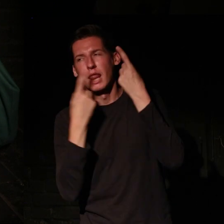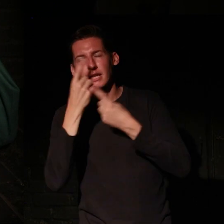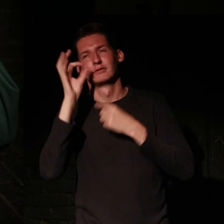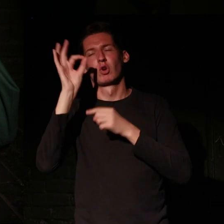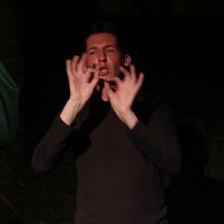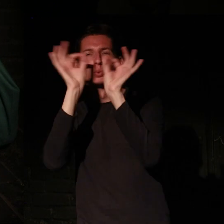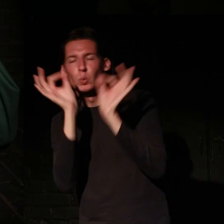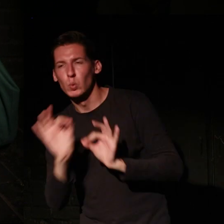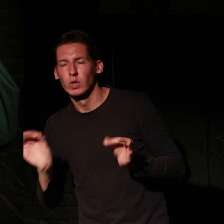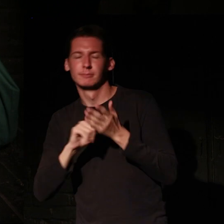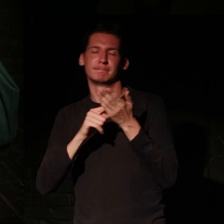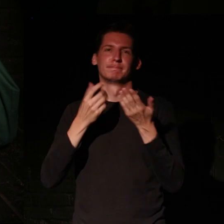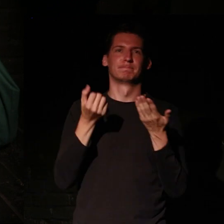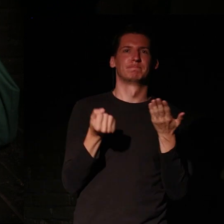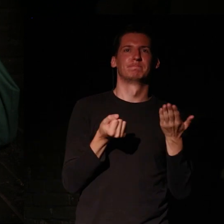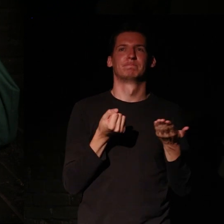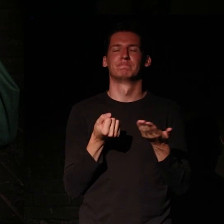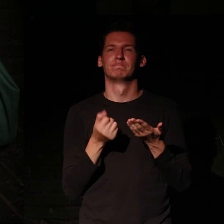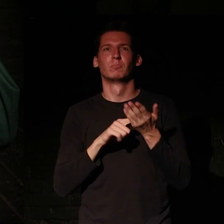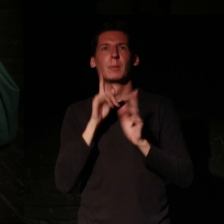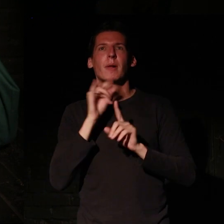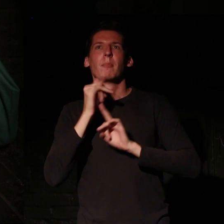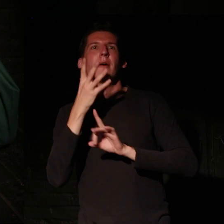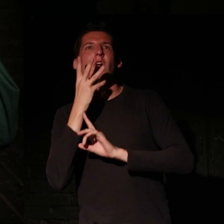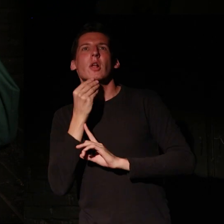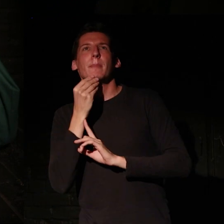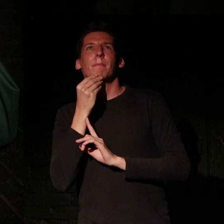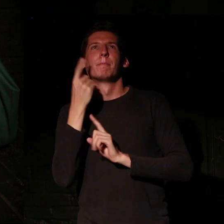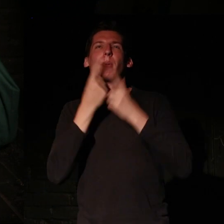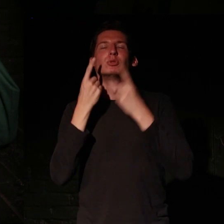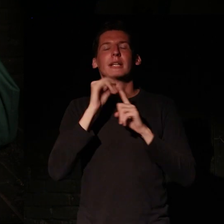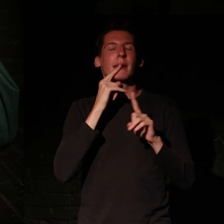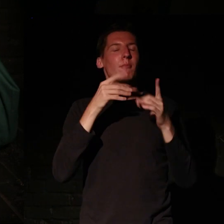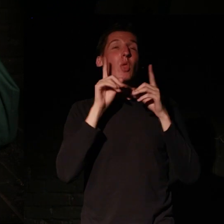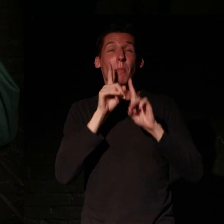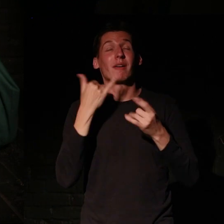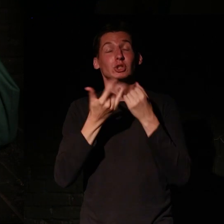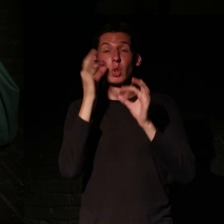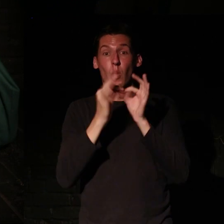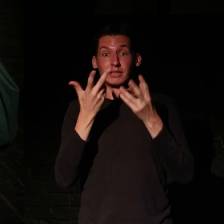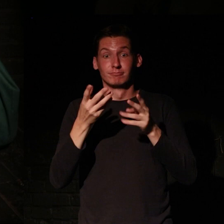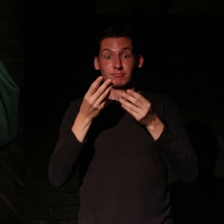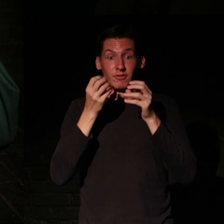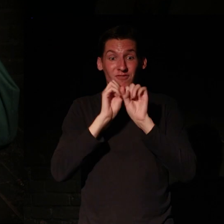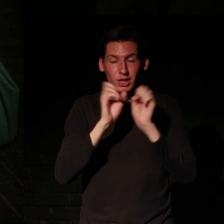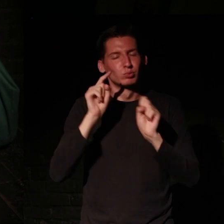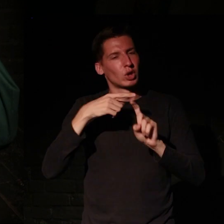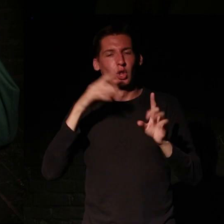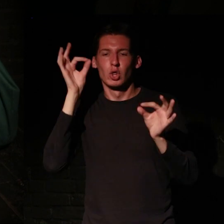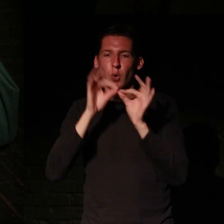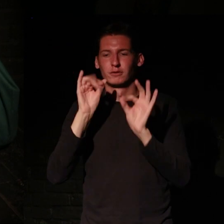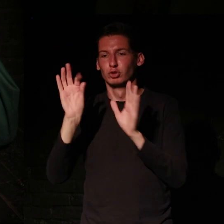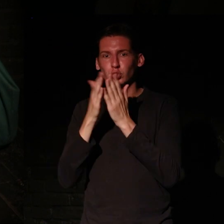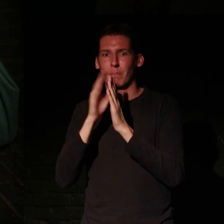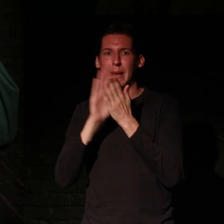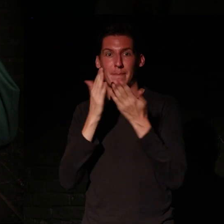odpowiadając sobie na pytanie, jak to wygląda, należałoby sięgnąć do źródła i wydaje mi się,